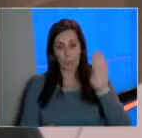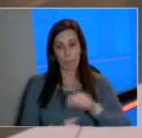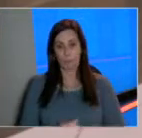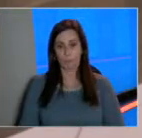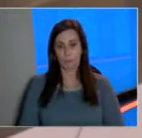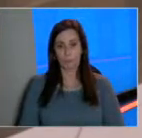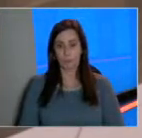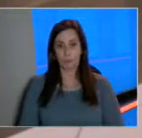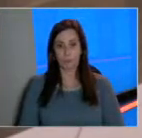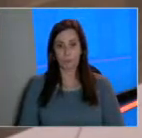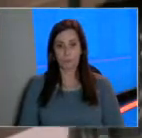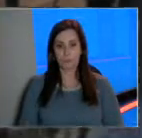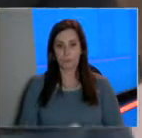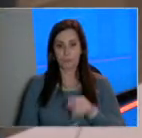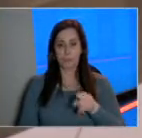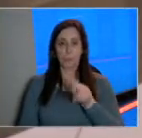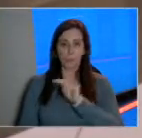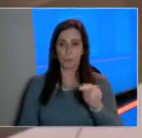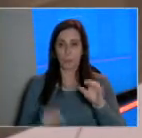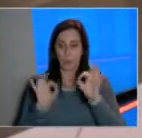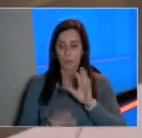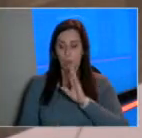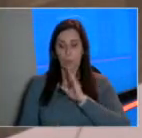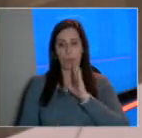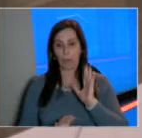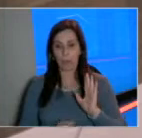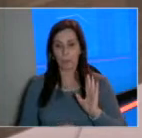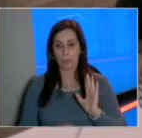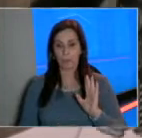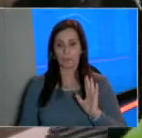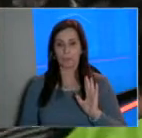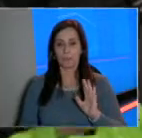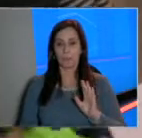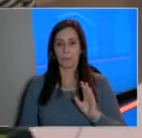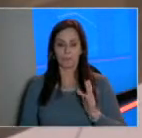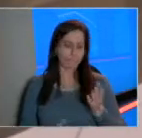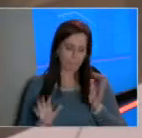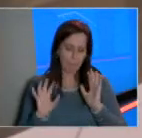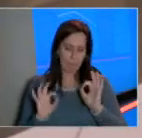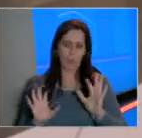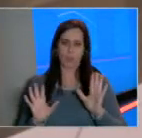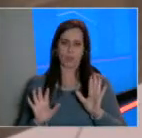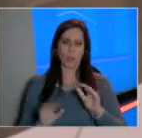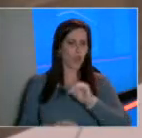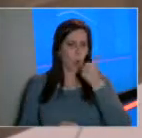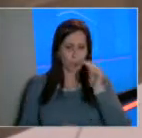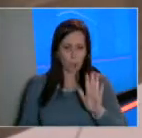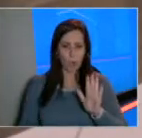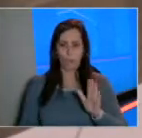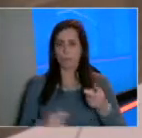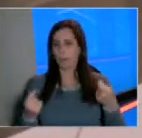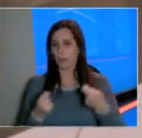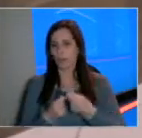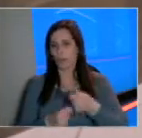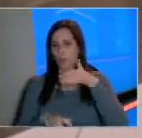הממשלה? תראה, זה נושא ממש בעייתי. מכל הבחינות. קודם כל, מהבחינה